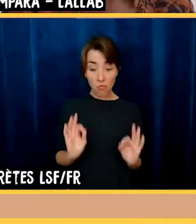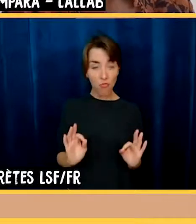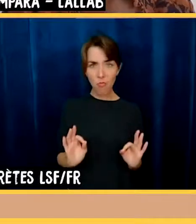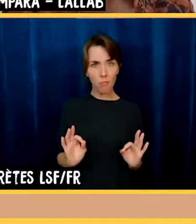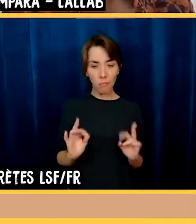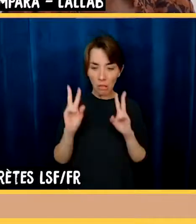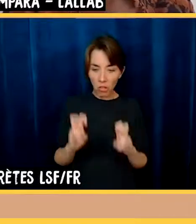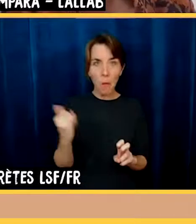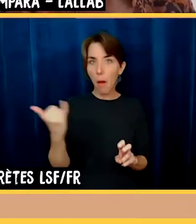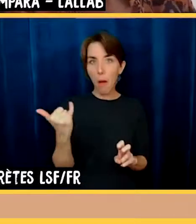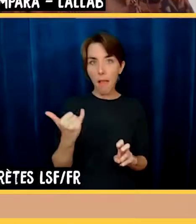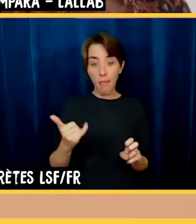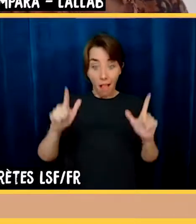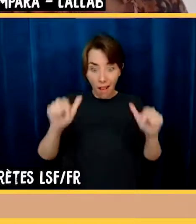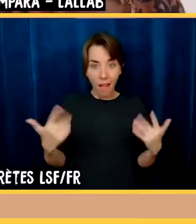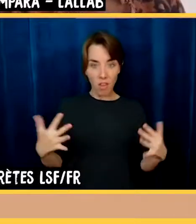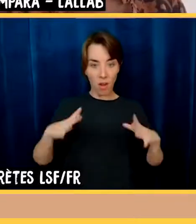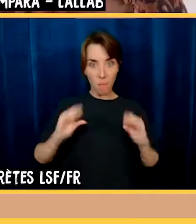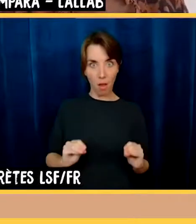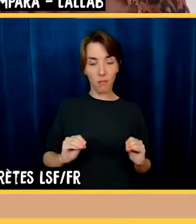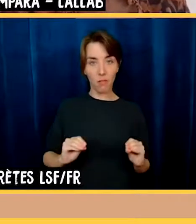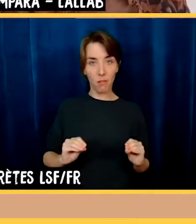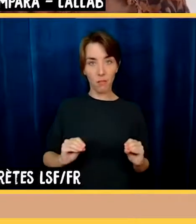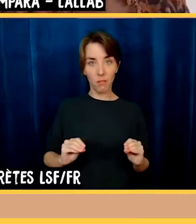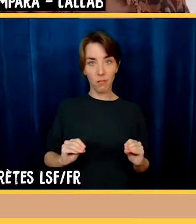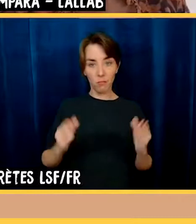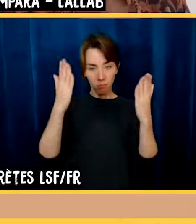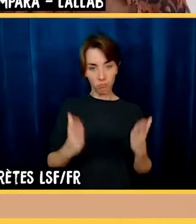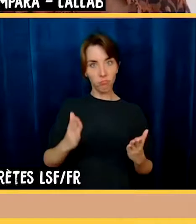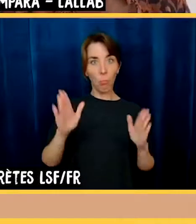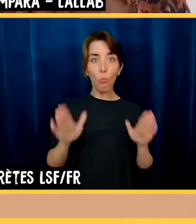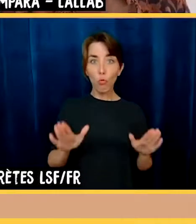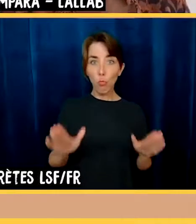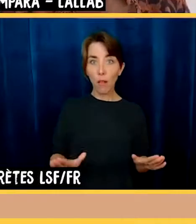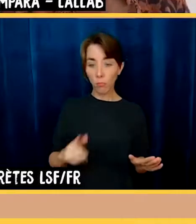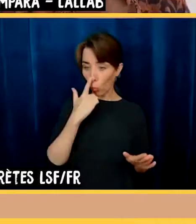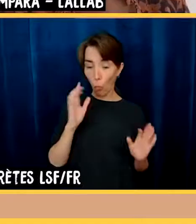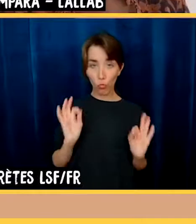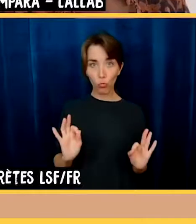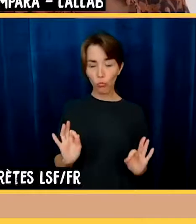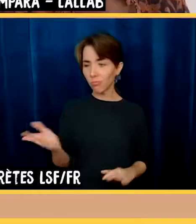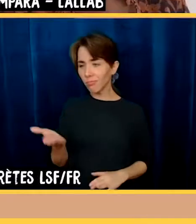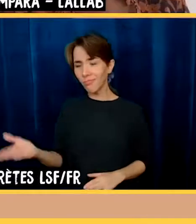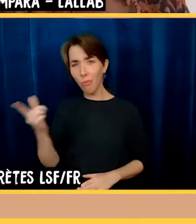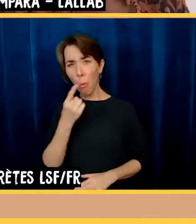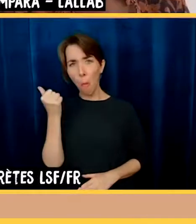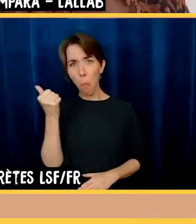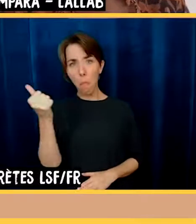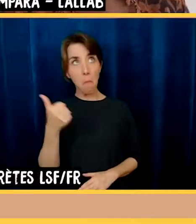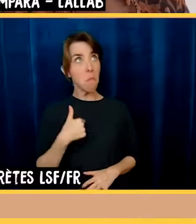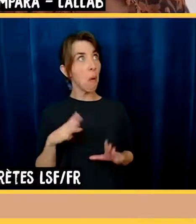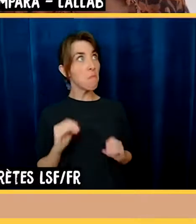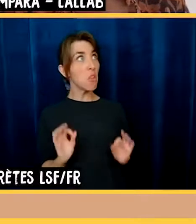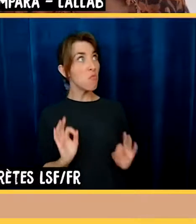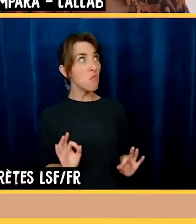que, de facto, on a cette légitimité. On est musulmane, on a cette légitimité. Est-ce que vous croyez que les hommes se posent la question de leur légitimité quand ils parlent de nos